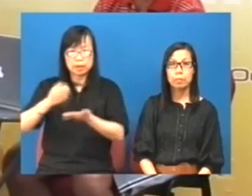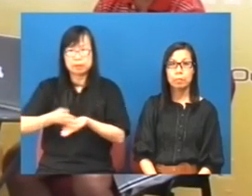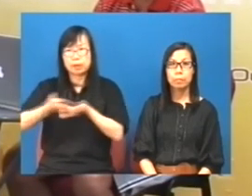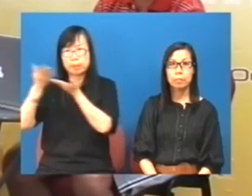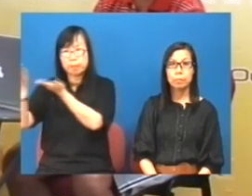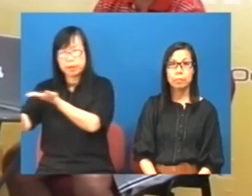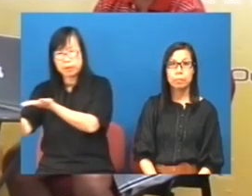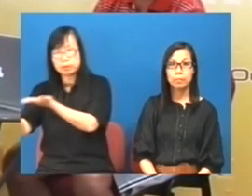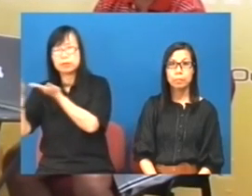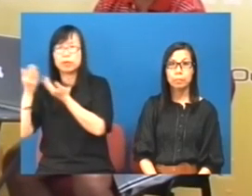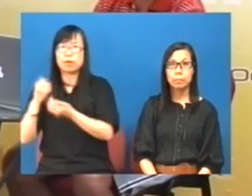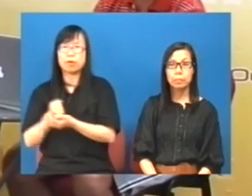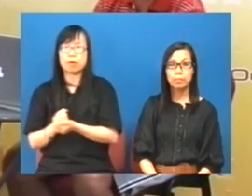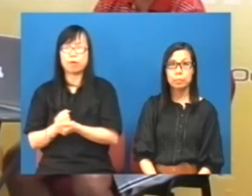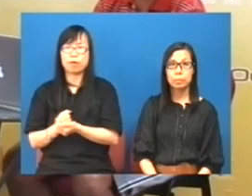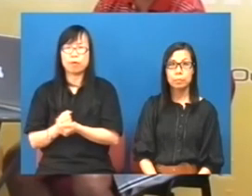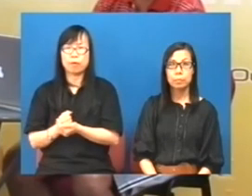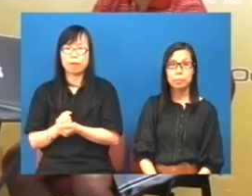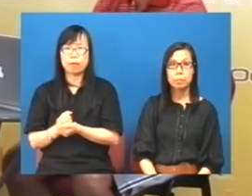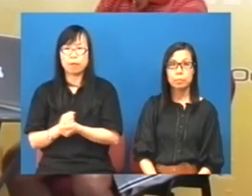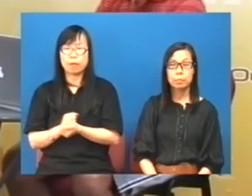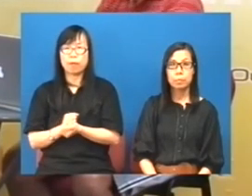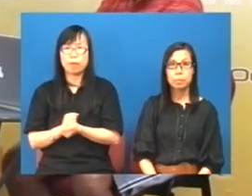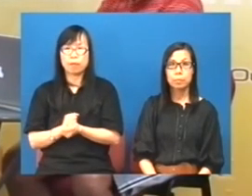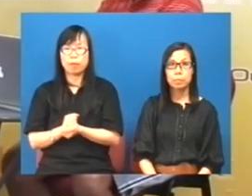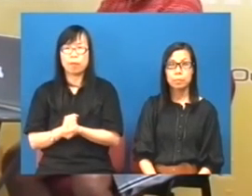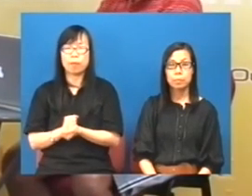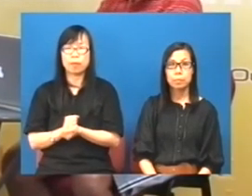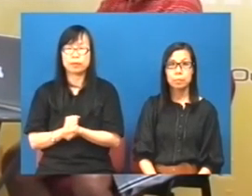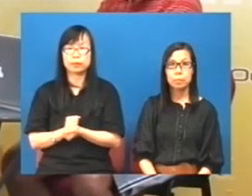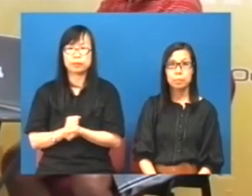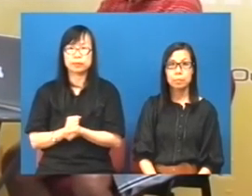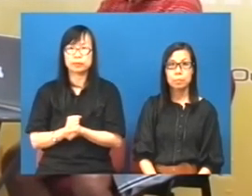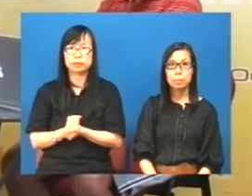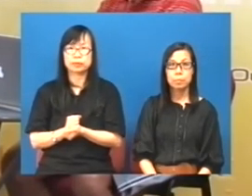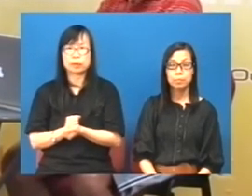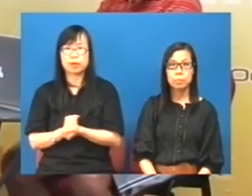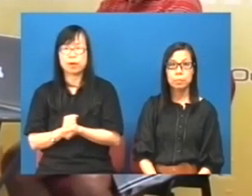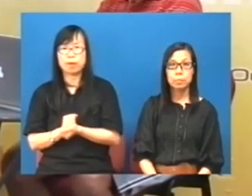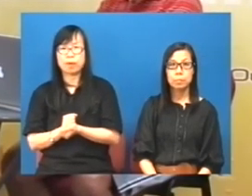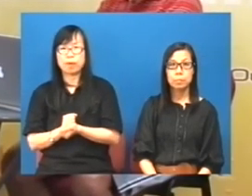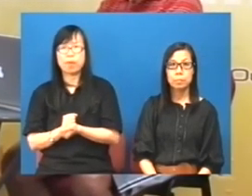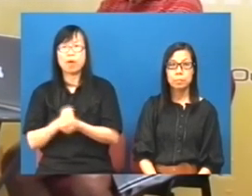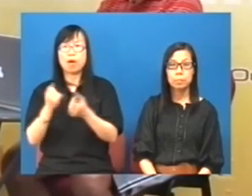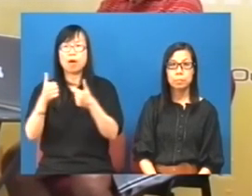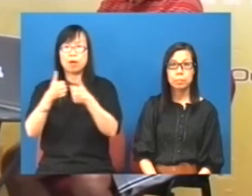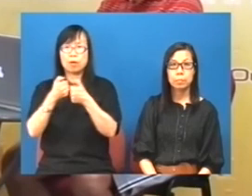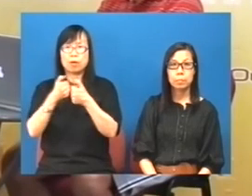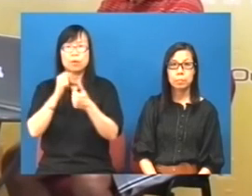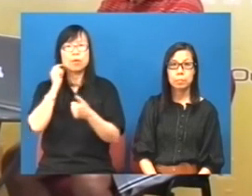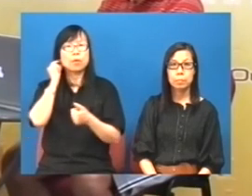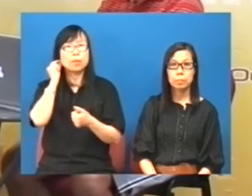老婆的